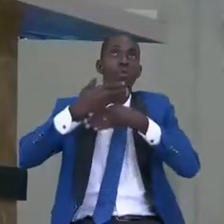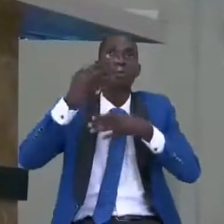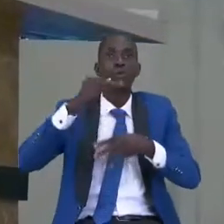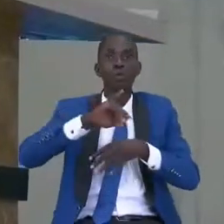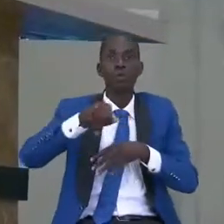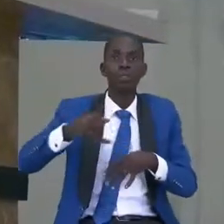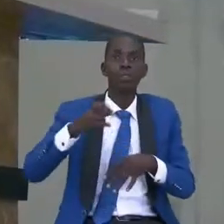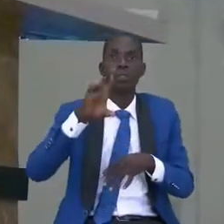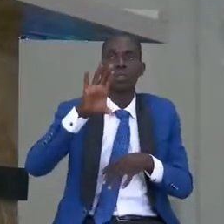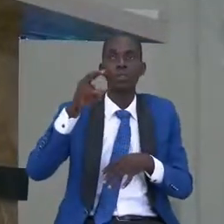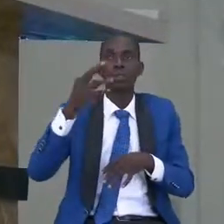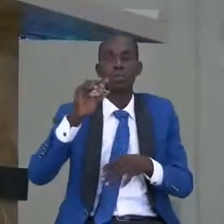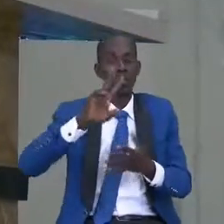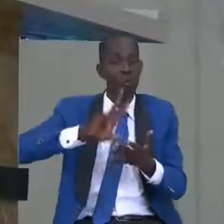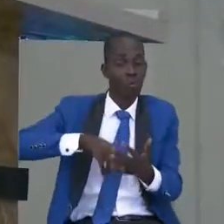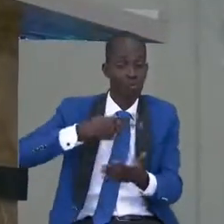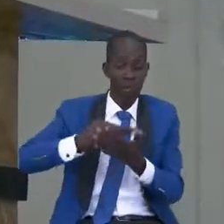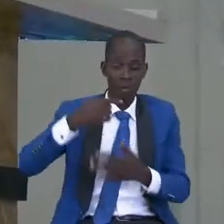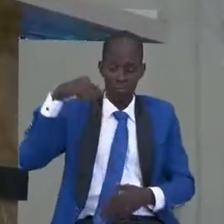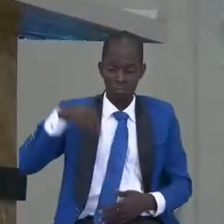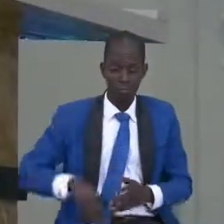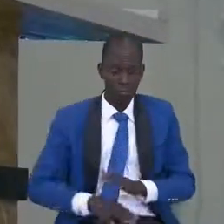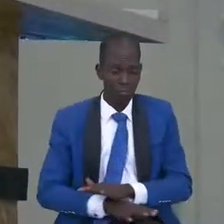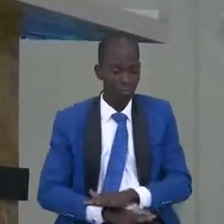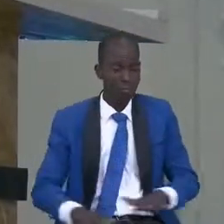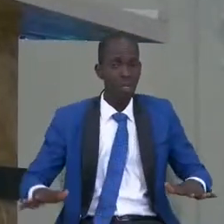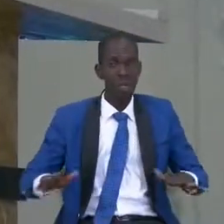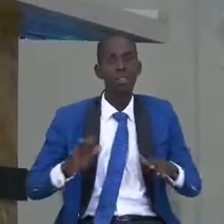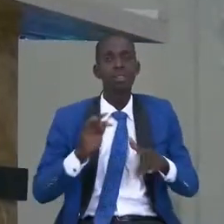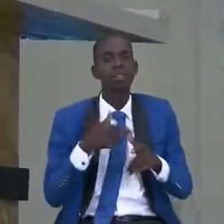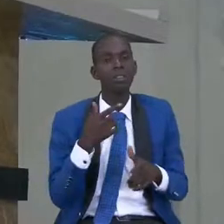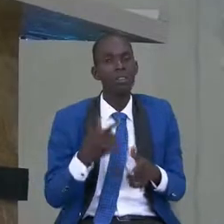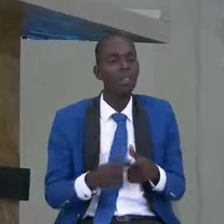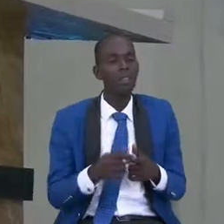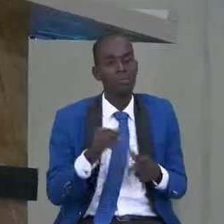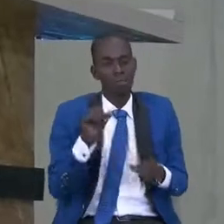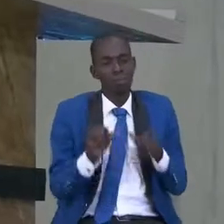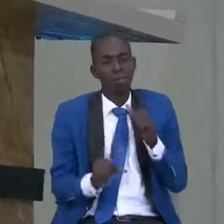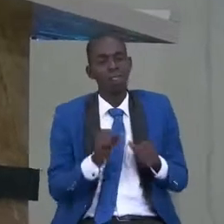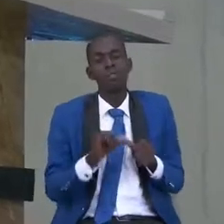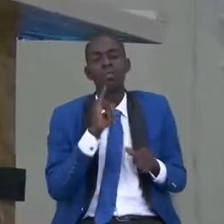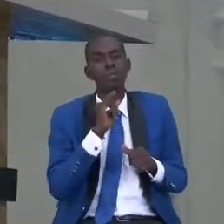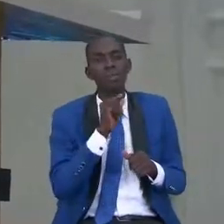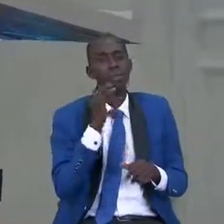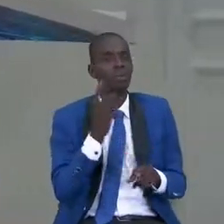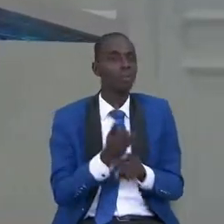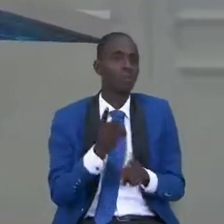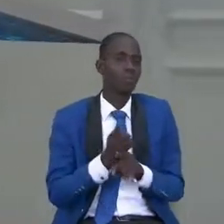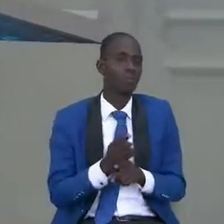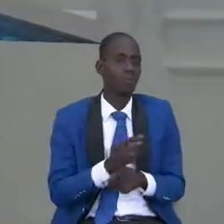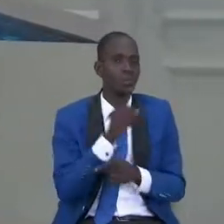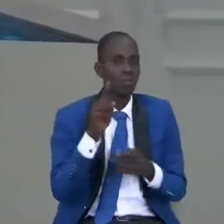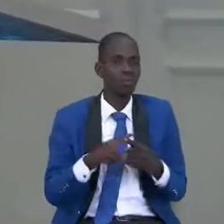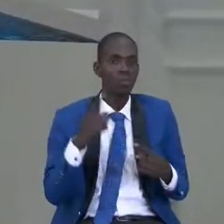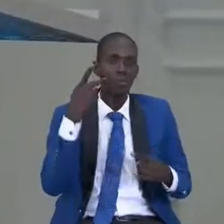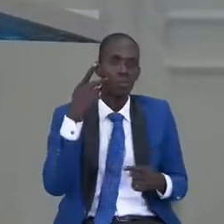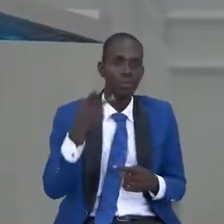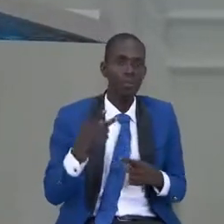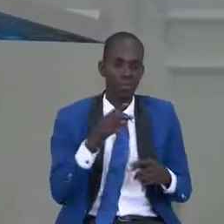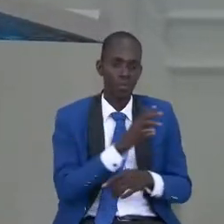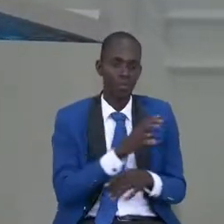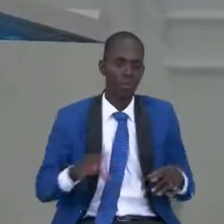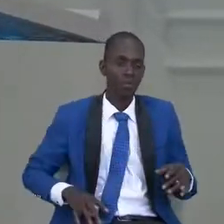effondrées, l'incrédulité devient déraisonnable. Quand je vois Christ qui est mort